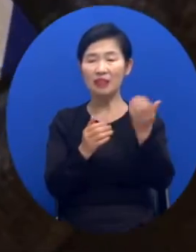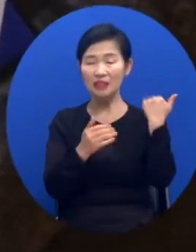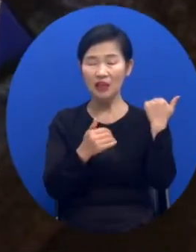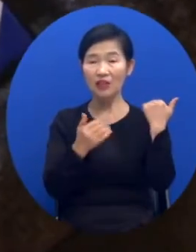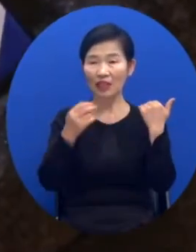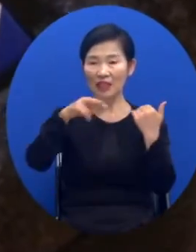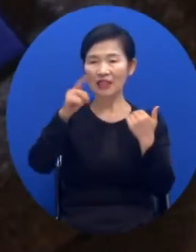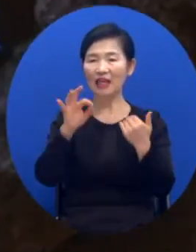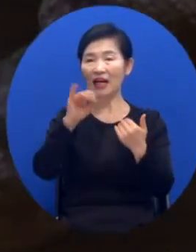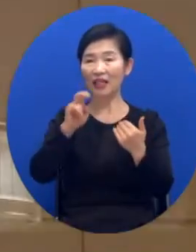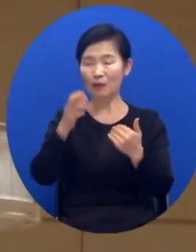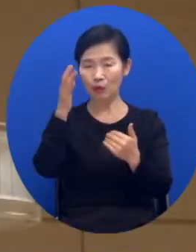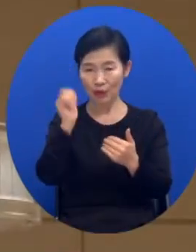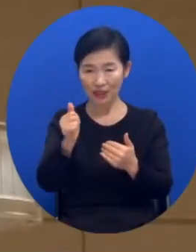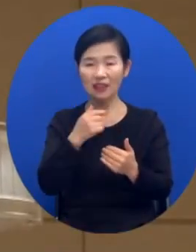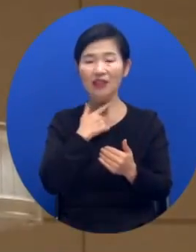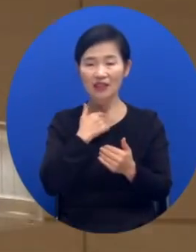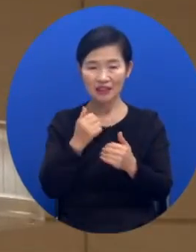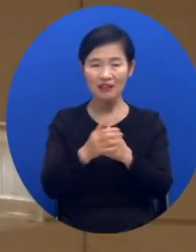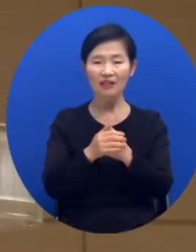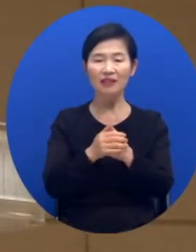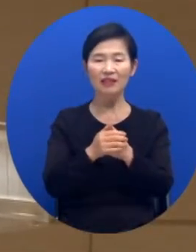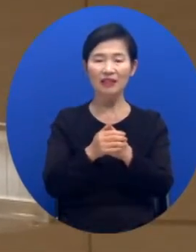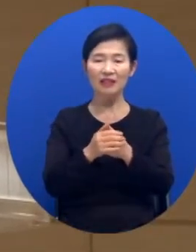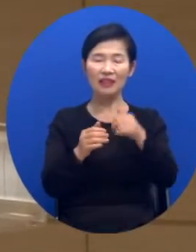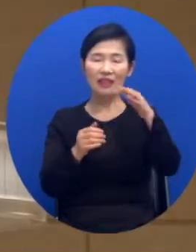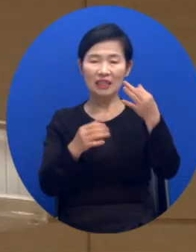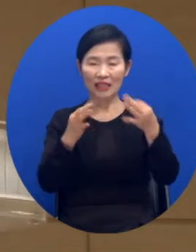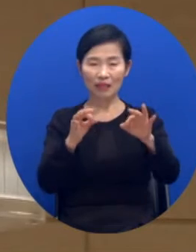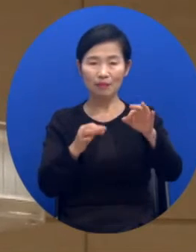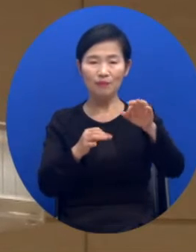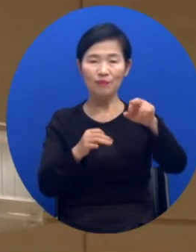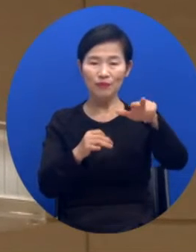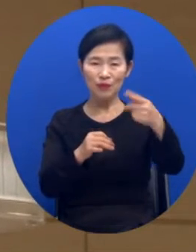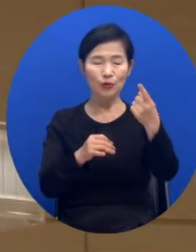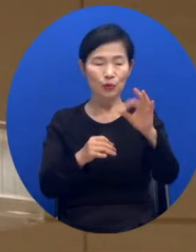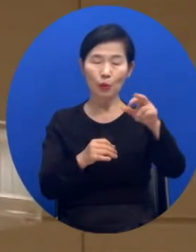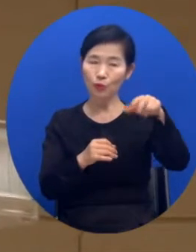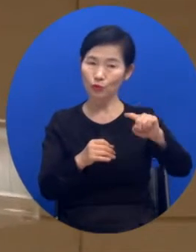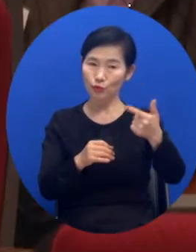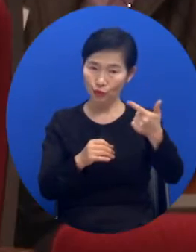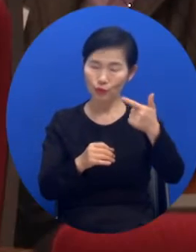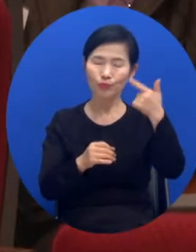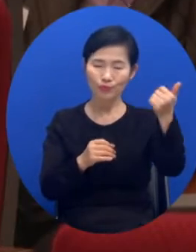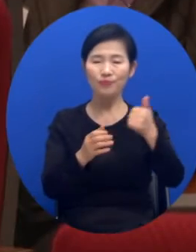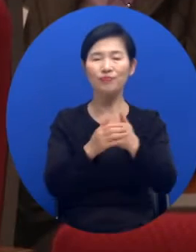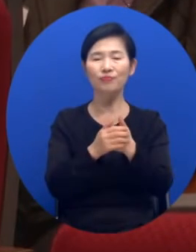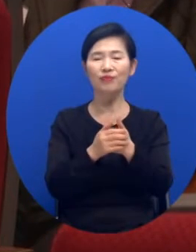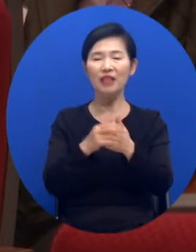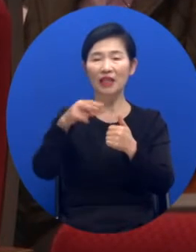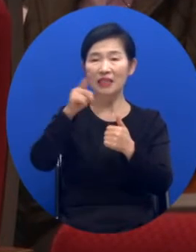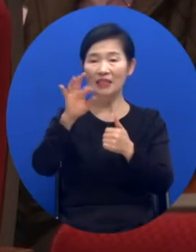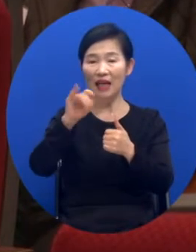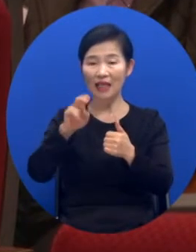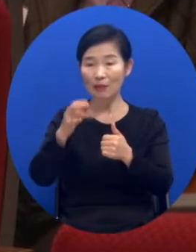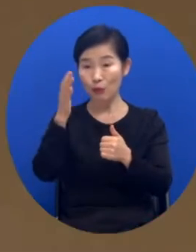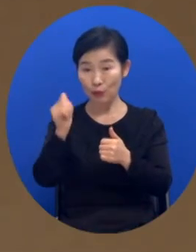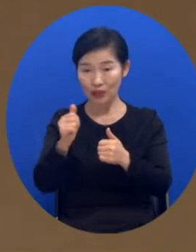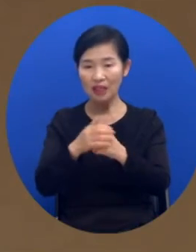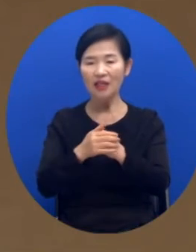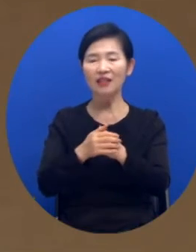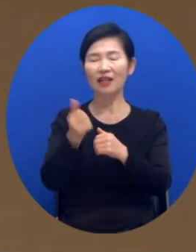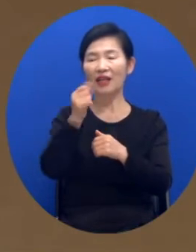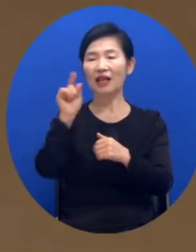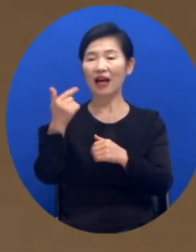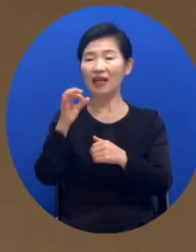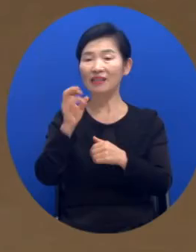대한예수교장로회 합동총회 직전 총회장 인 고통 성규의 김종준 목사 가 상임회장 으론 서울